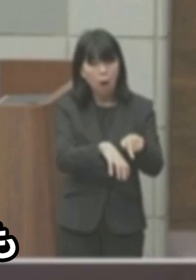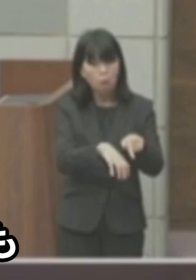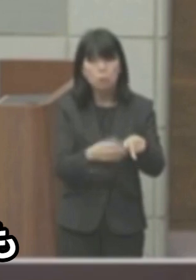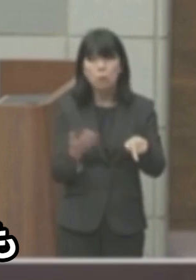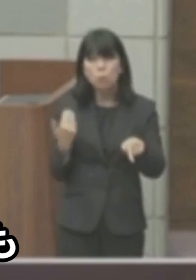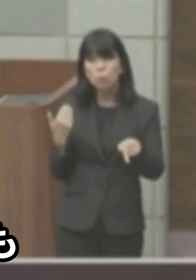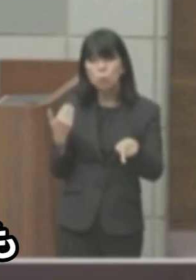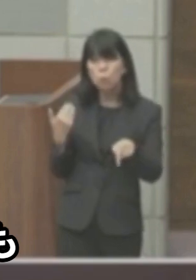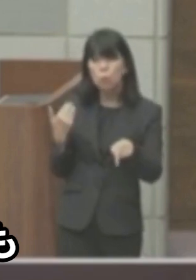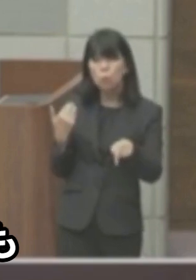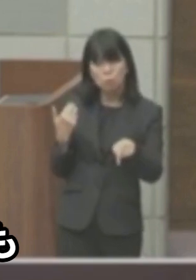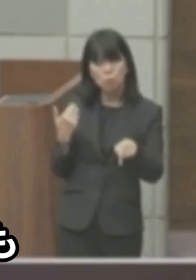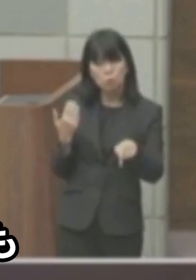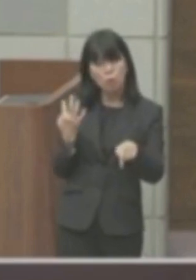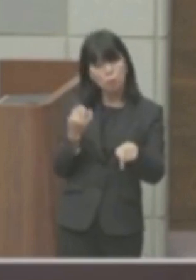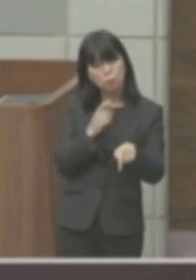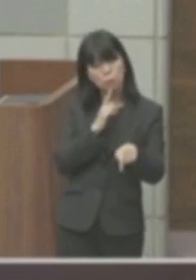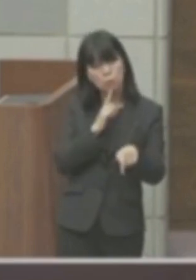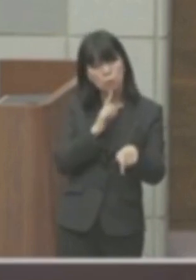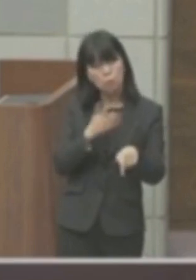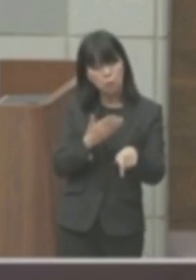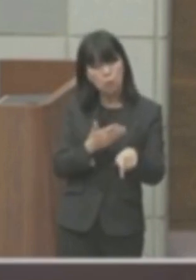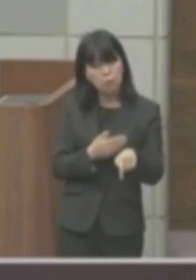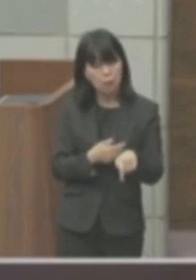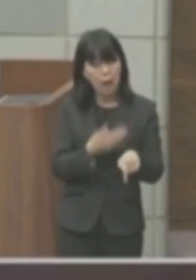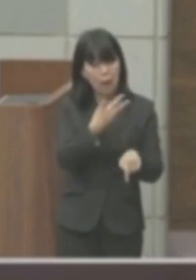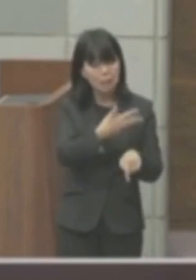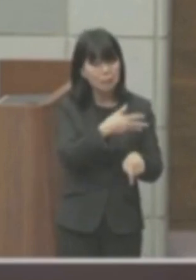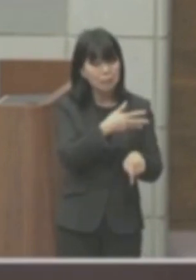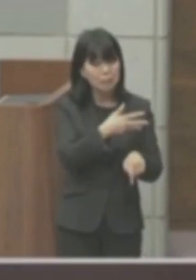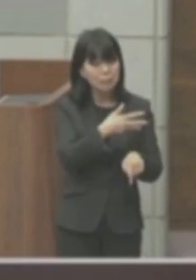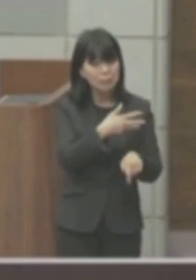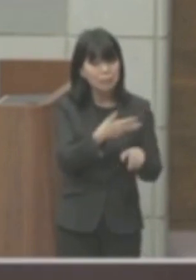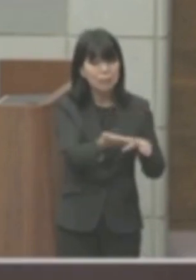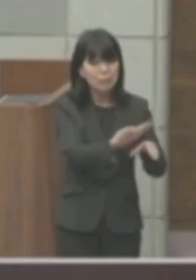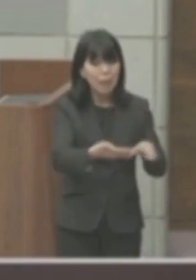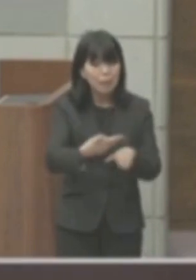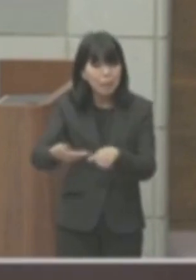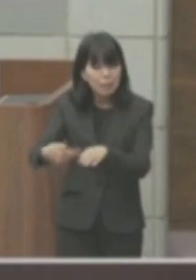先ほどもずっと言ってるんですけども、ハッチある池の